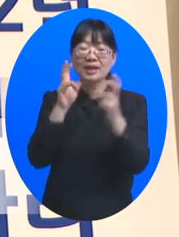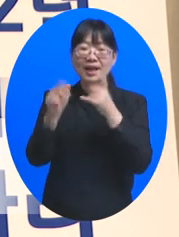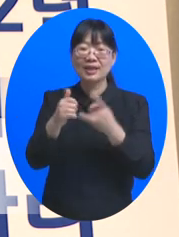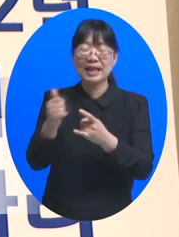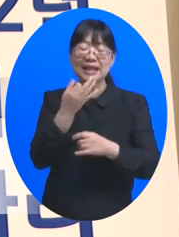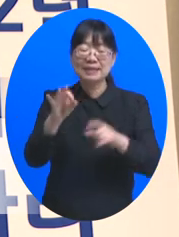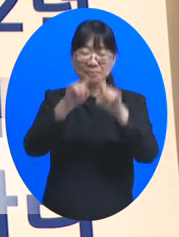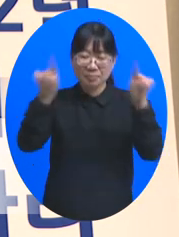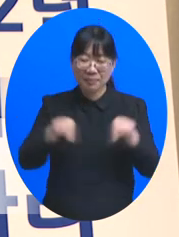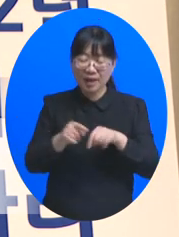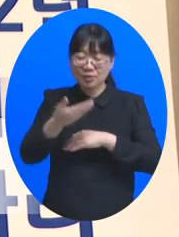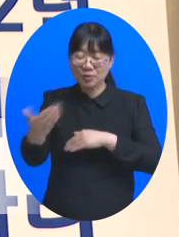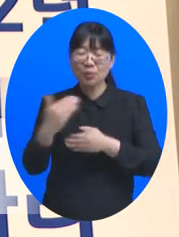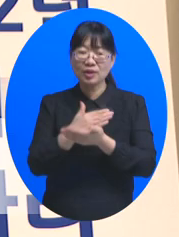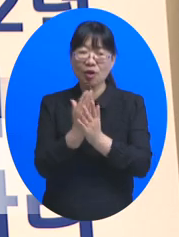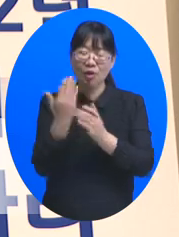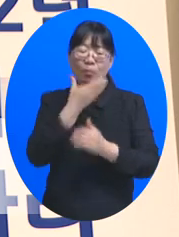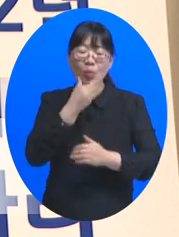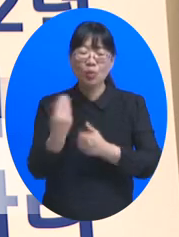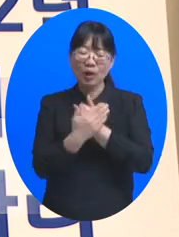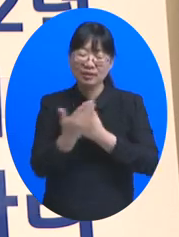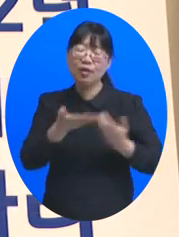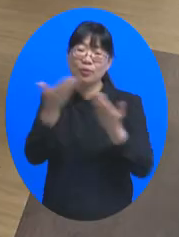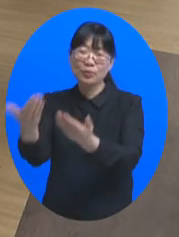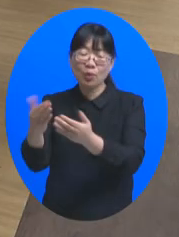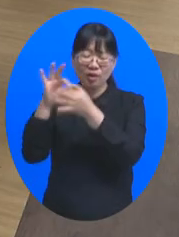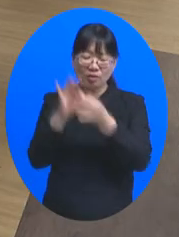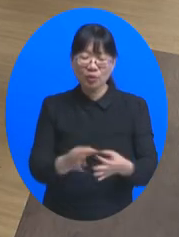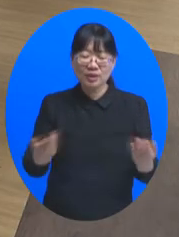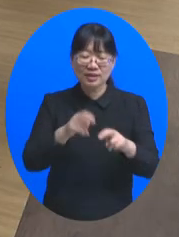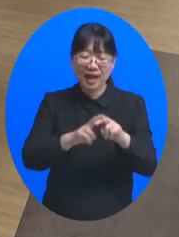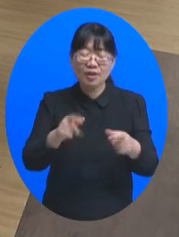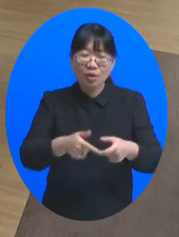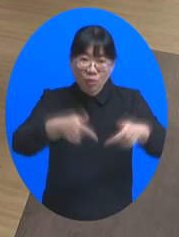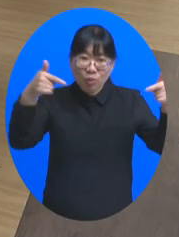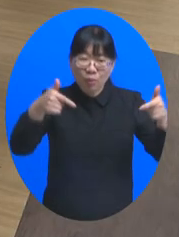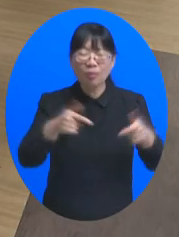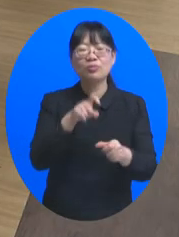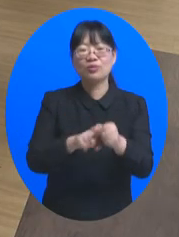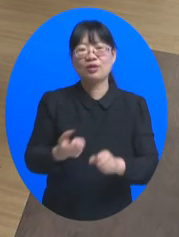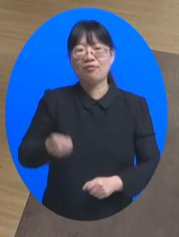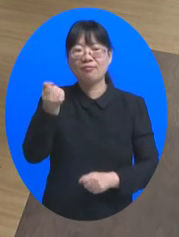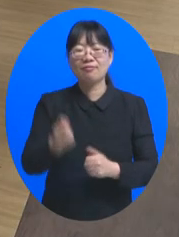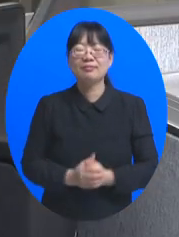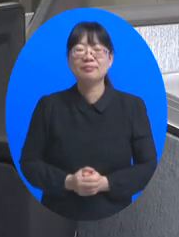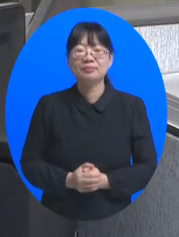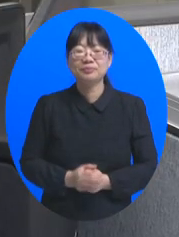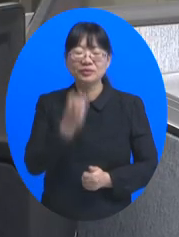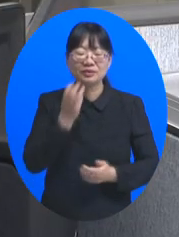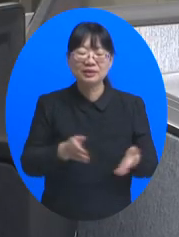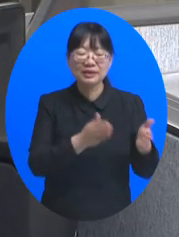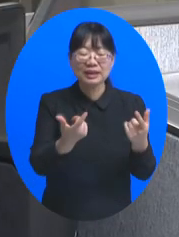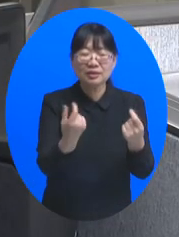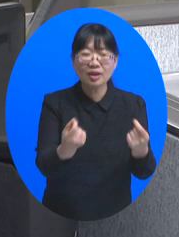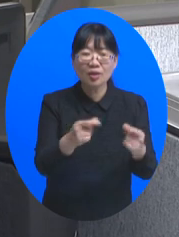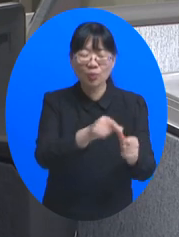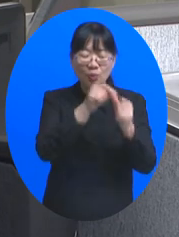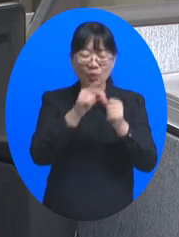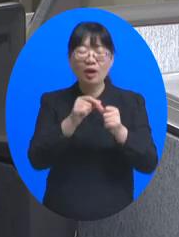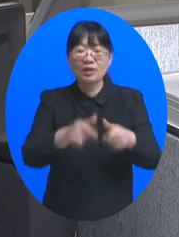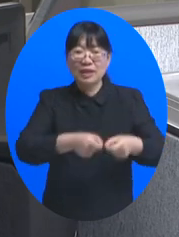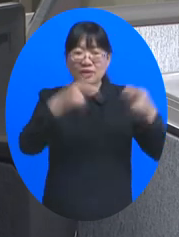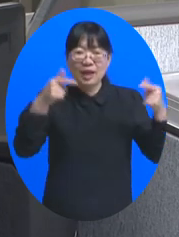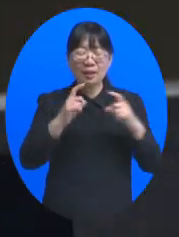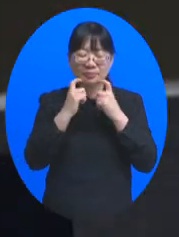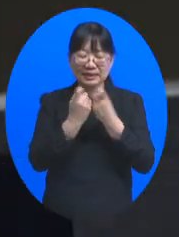지속적으로 일자리가 창출되도록 하는 것이 목적입니다. 경기도는 이처럼 고용 창출과 민생경제 회복에 한몫을